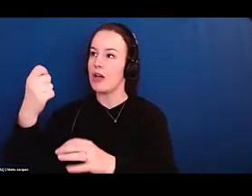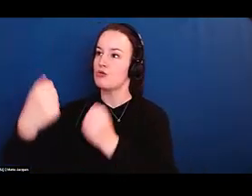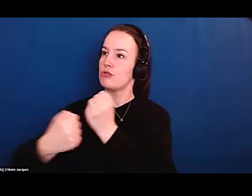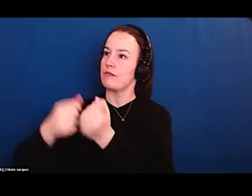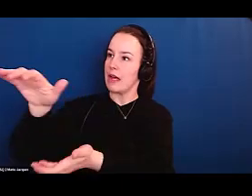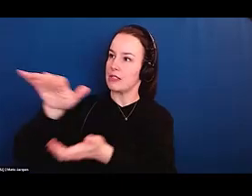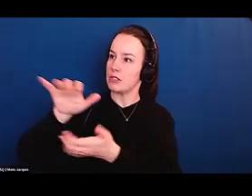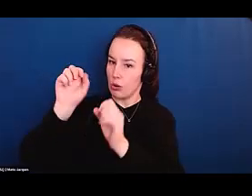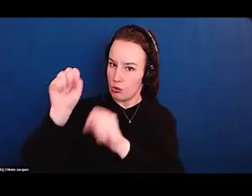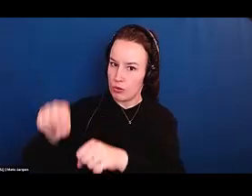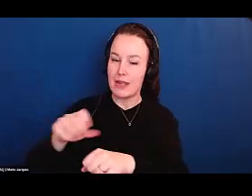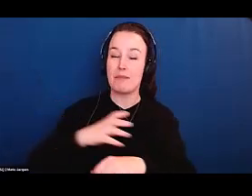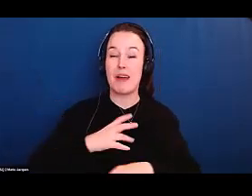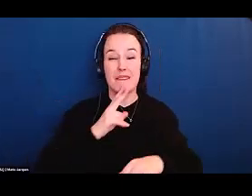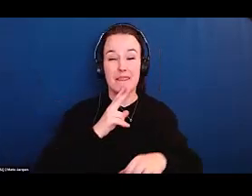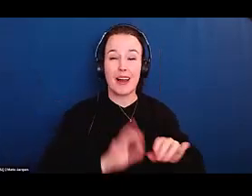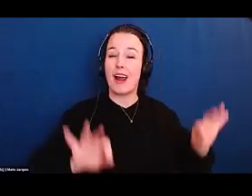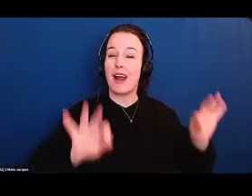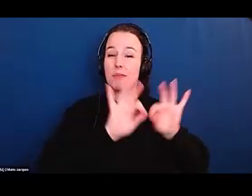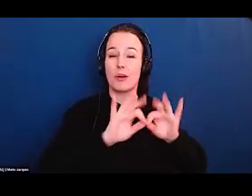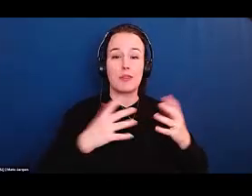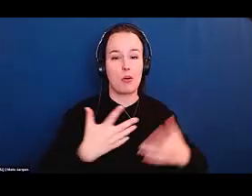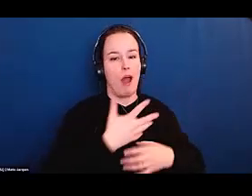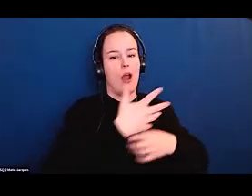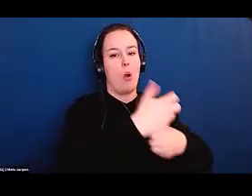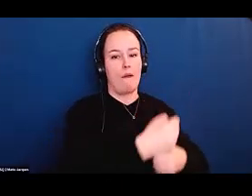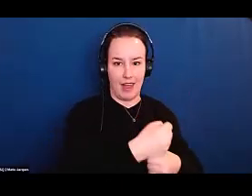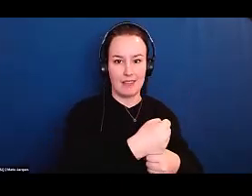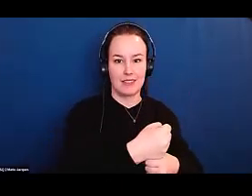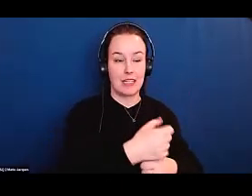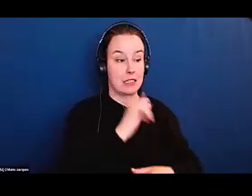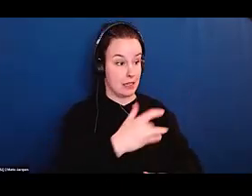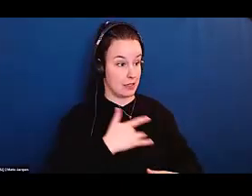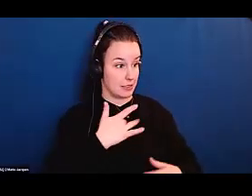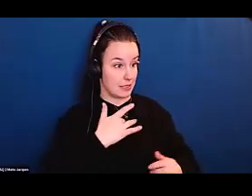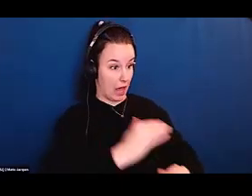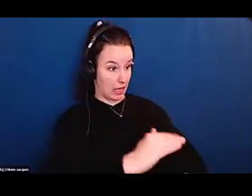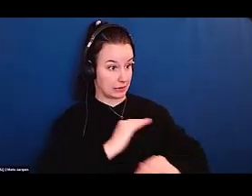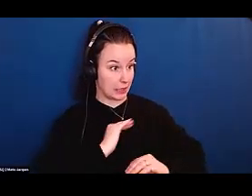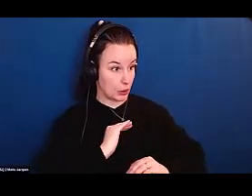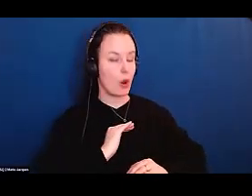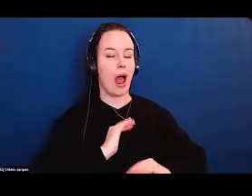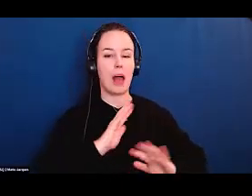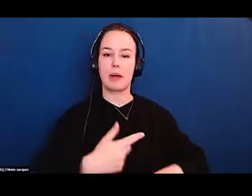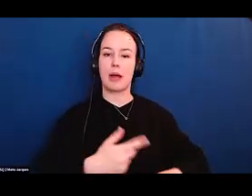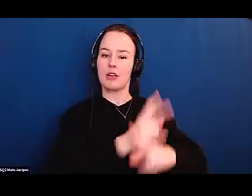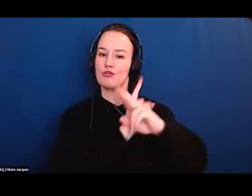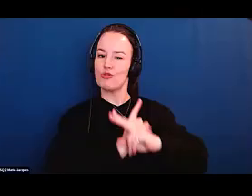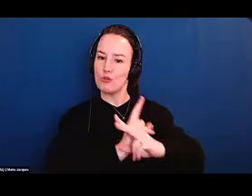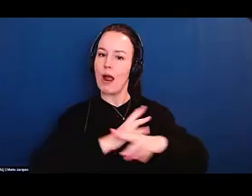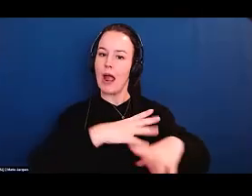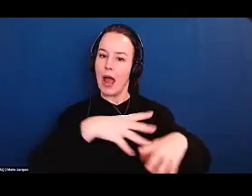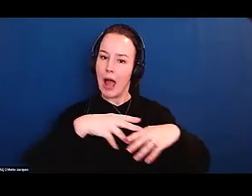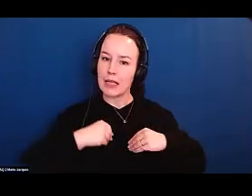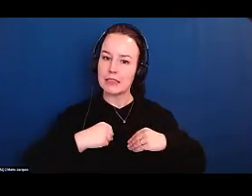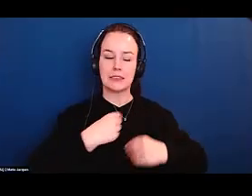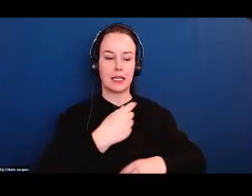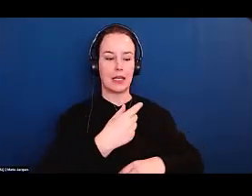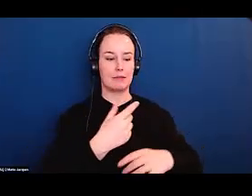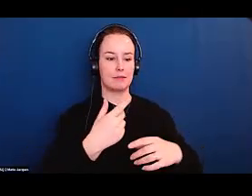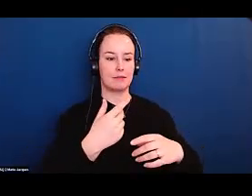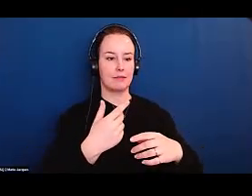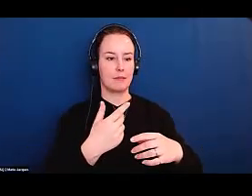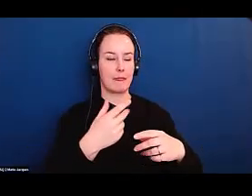résultats, c'est la confiance. La confiance, c'est énorme lorsque les personnes se sentent en sécurité, ils acceptent les soins, les infirmières, les